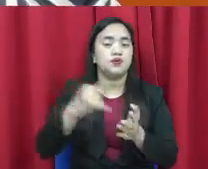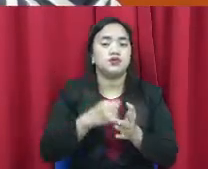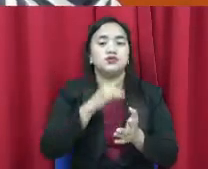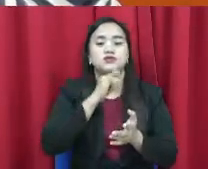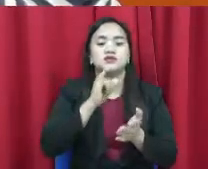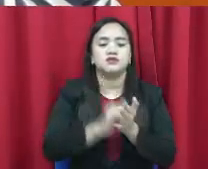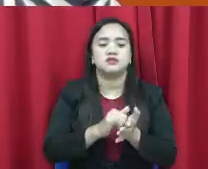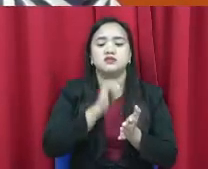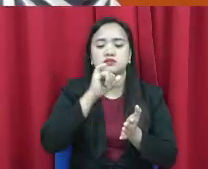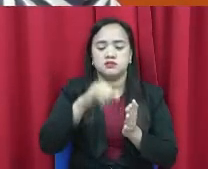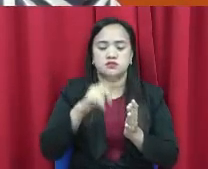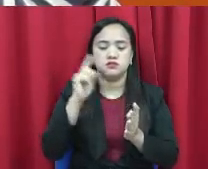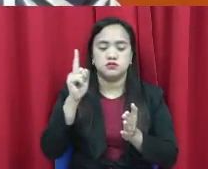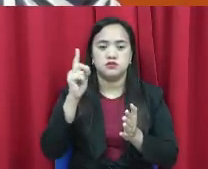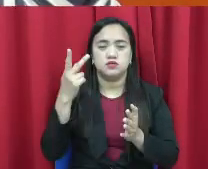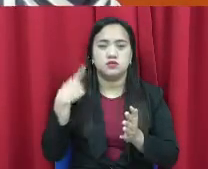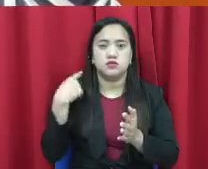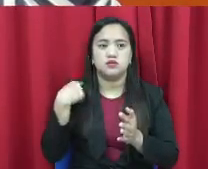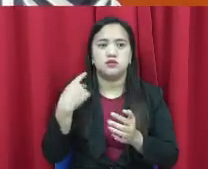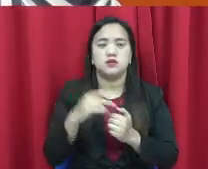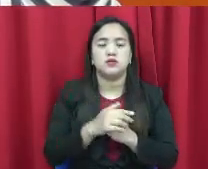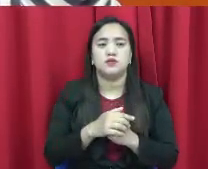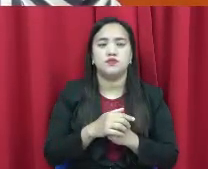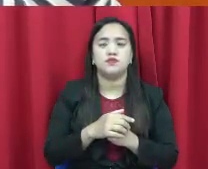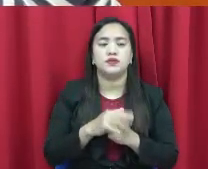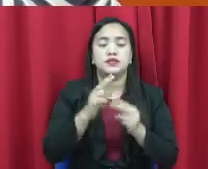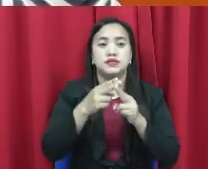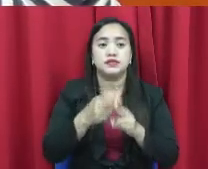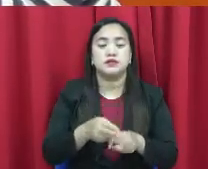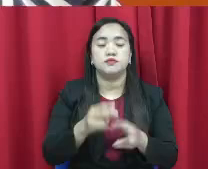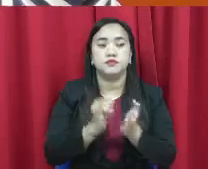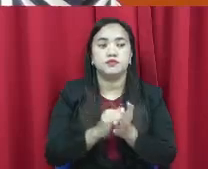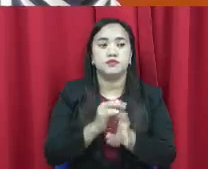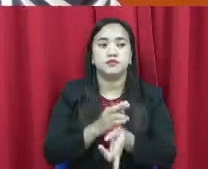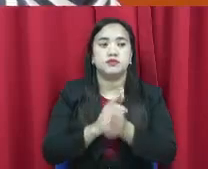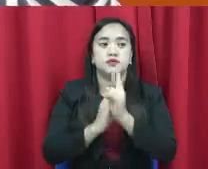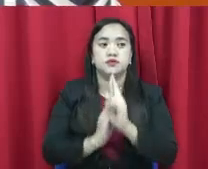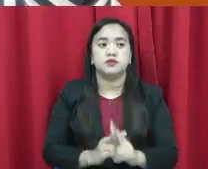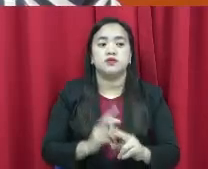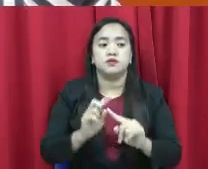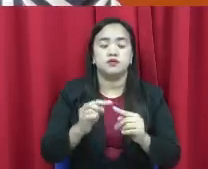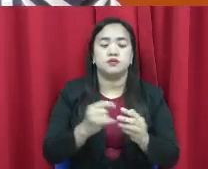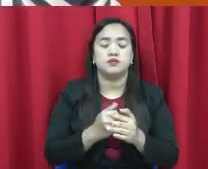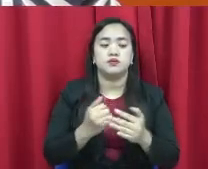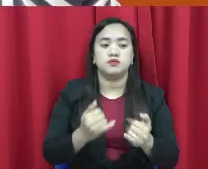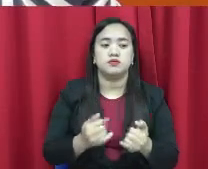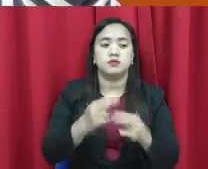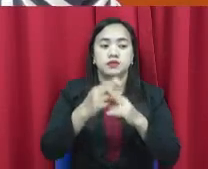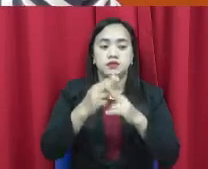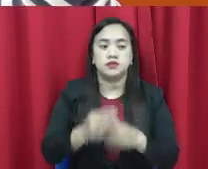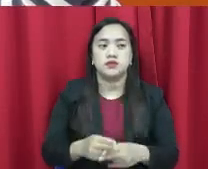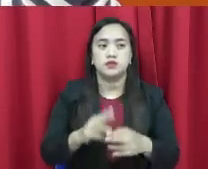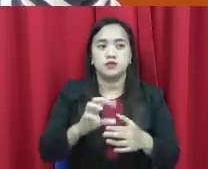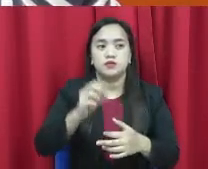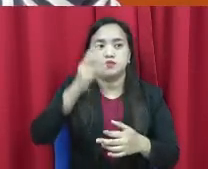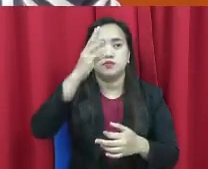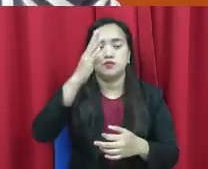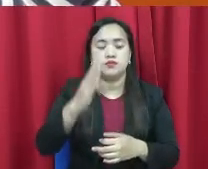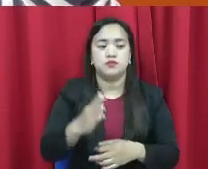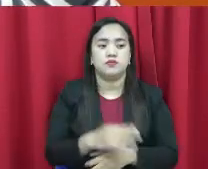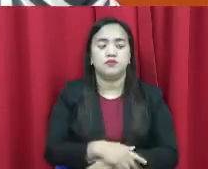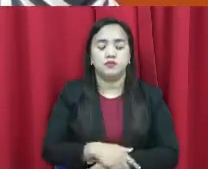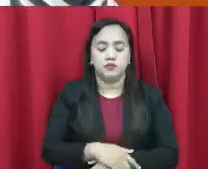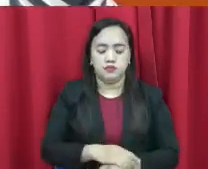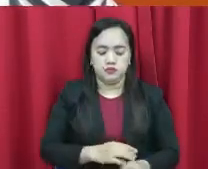na may may pangalang iniingatan Hindi po eh kasi pangalan ng Diyos natin yung iniingatan natin right Yes po